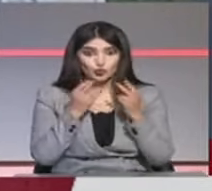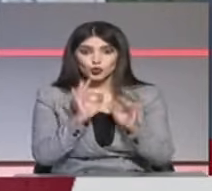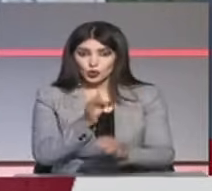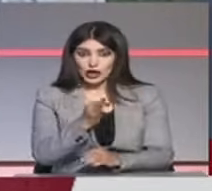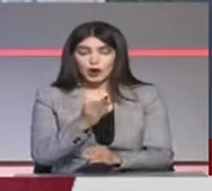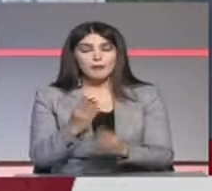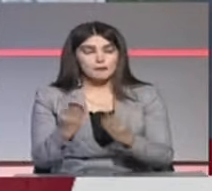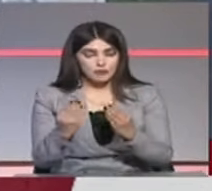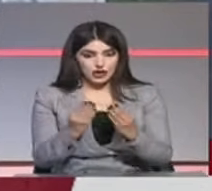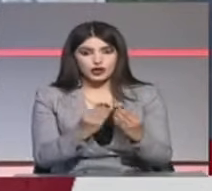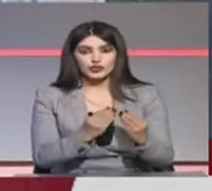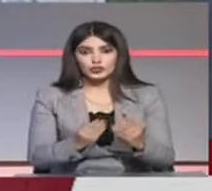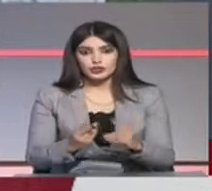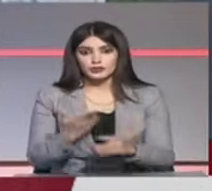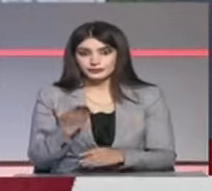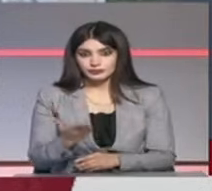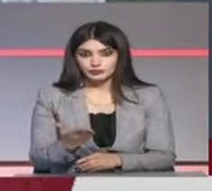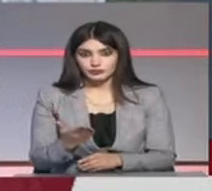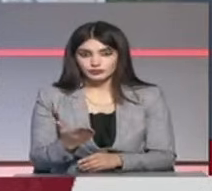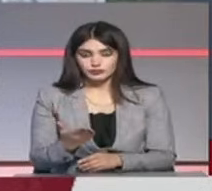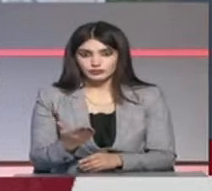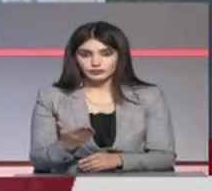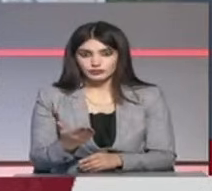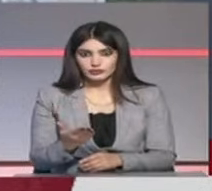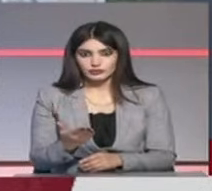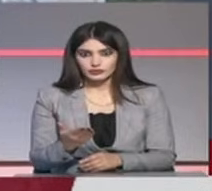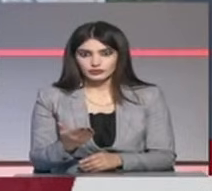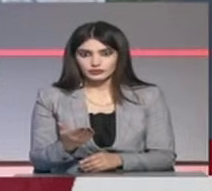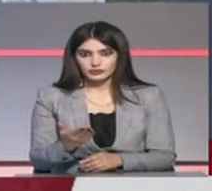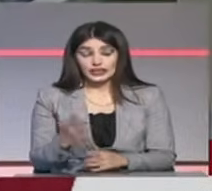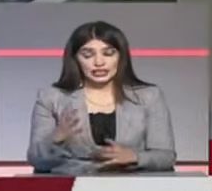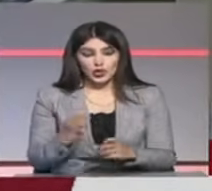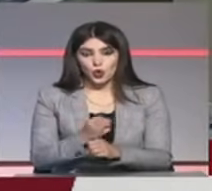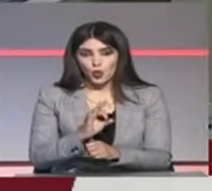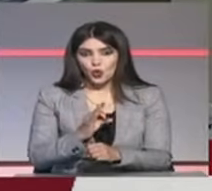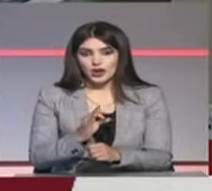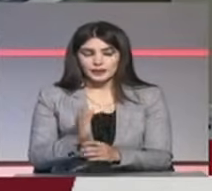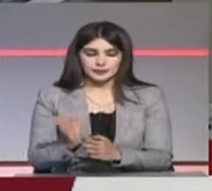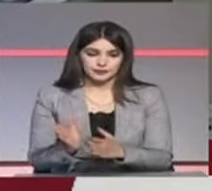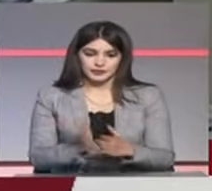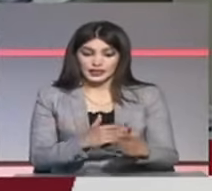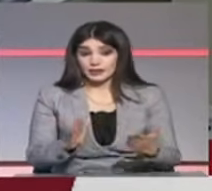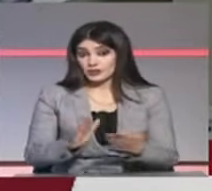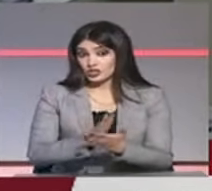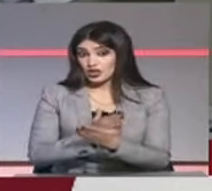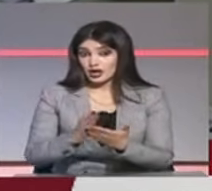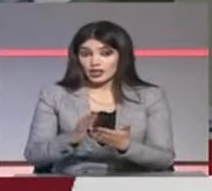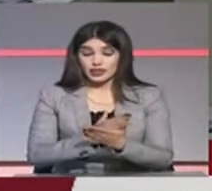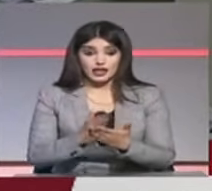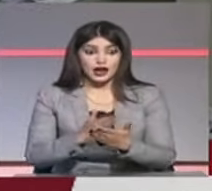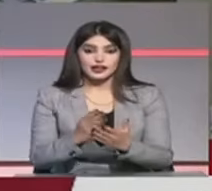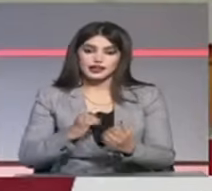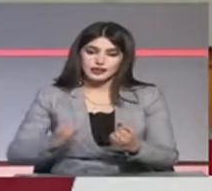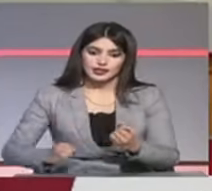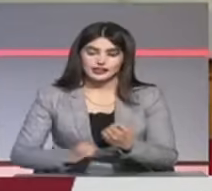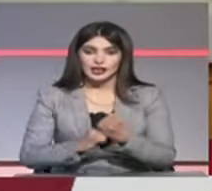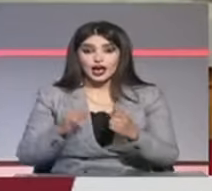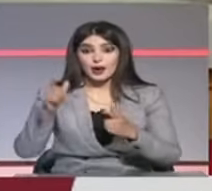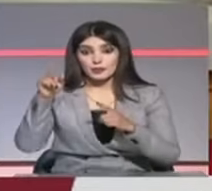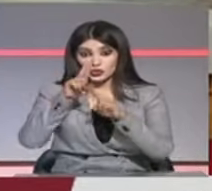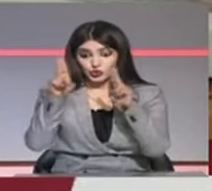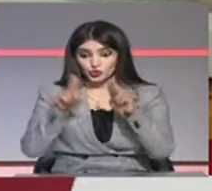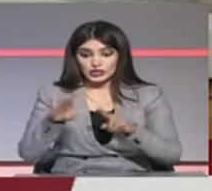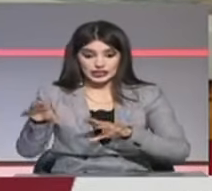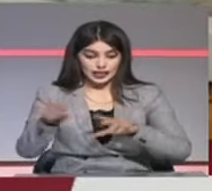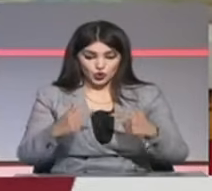العديد من اه رشحت وتهيئه الارضيه امام المانحين الدوليين دعا